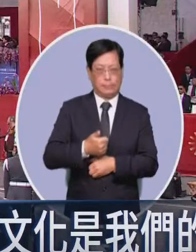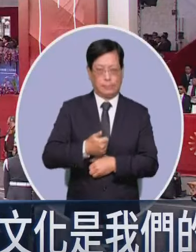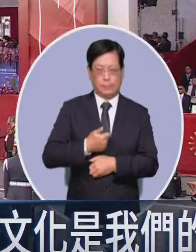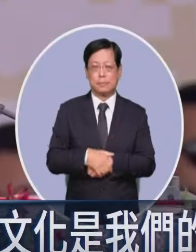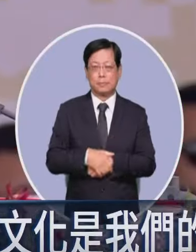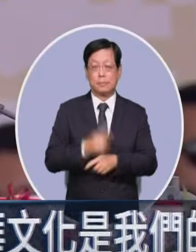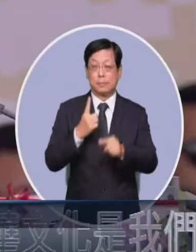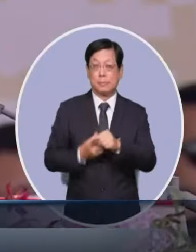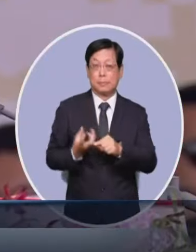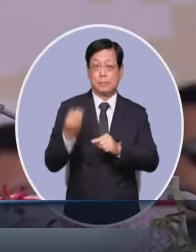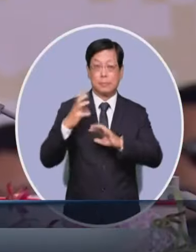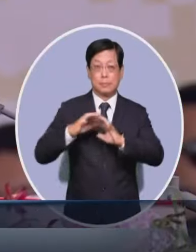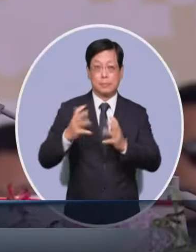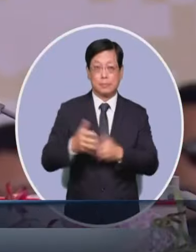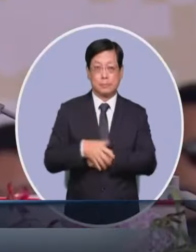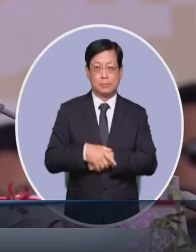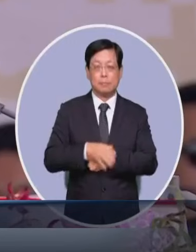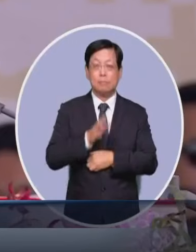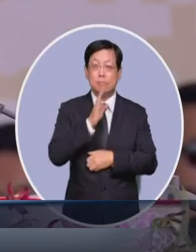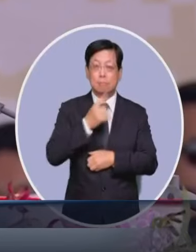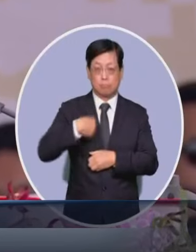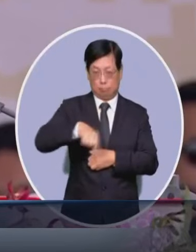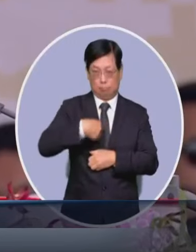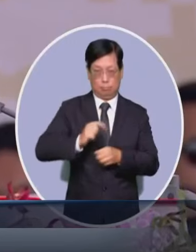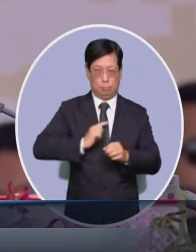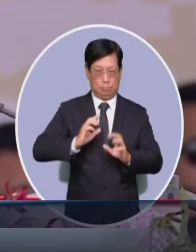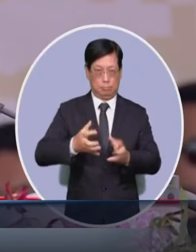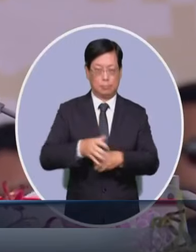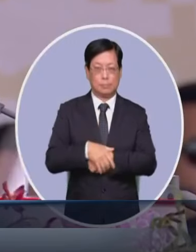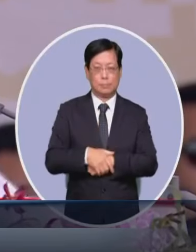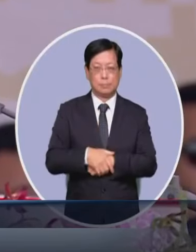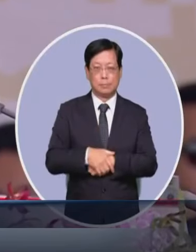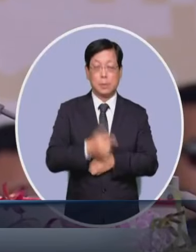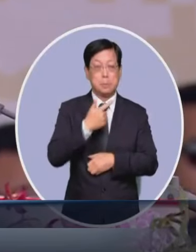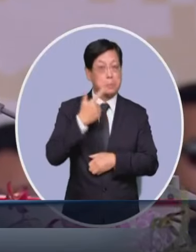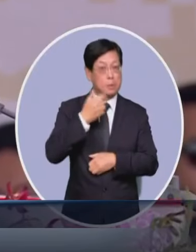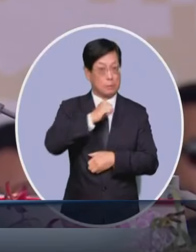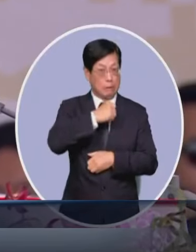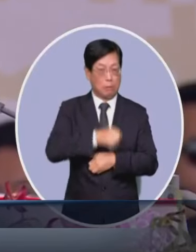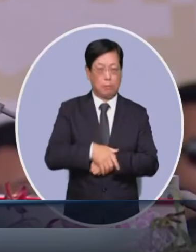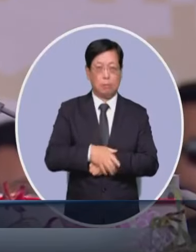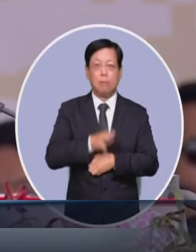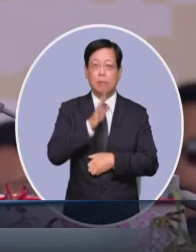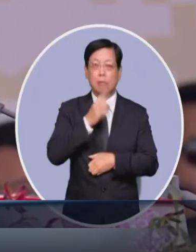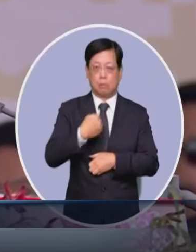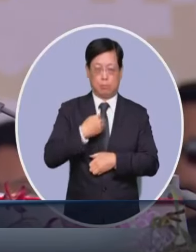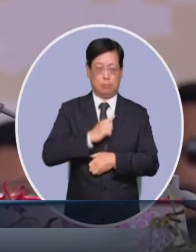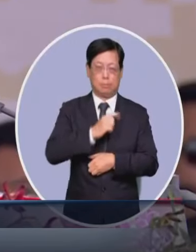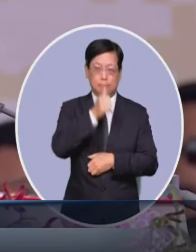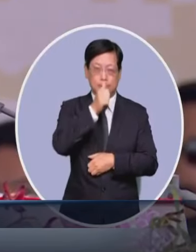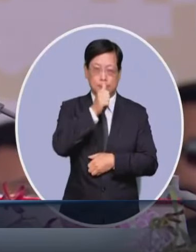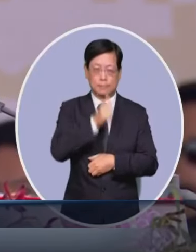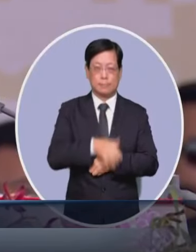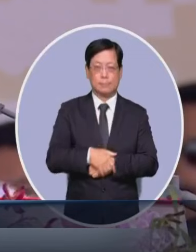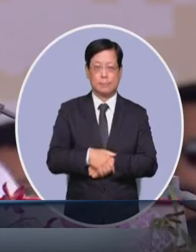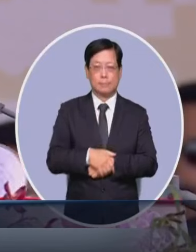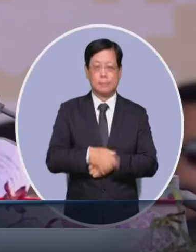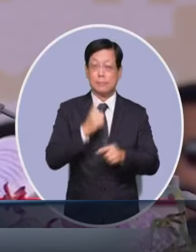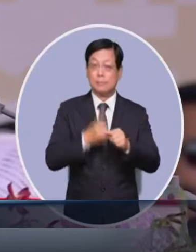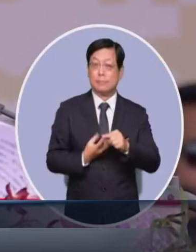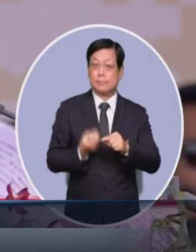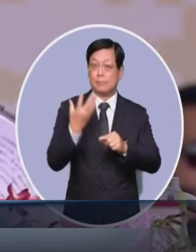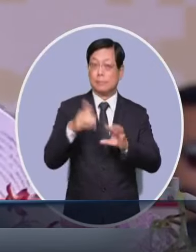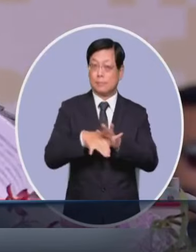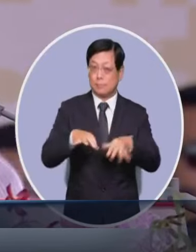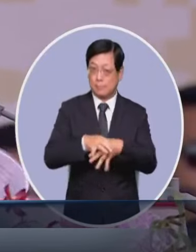点。 中华民国是我们的国，美丽台湾是我们的家，中华